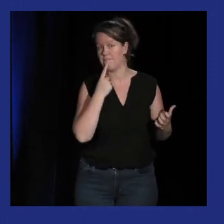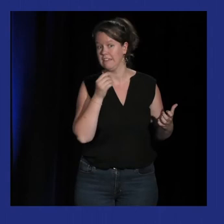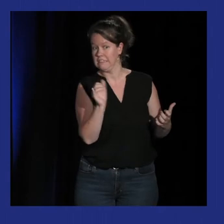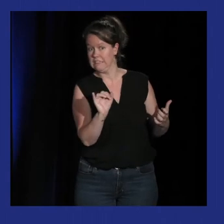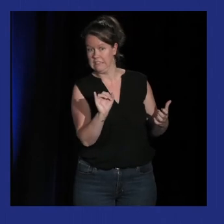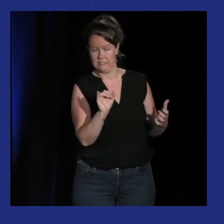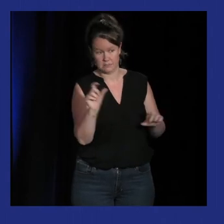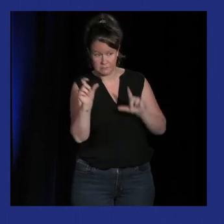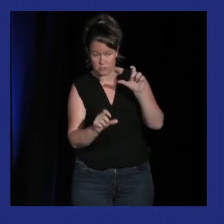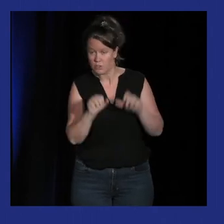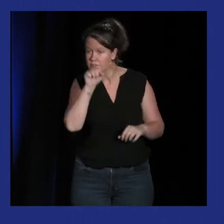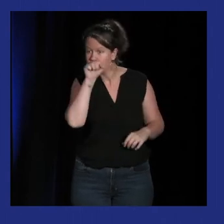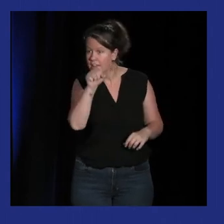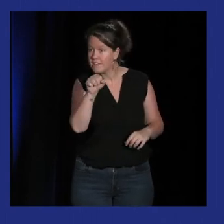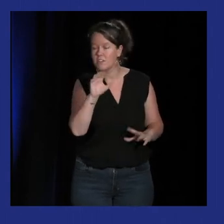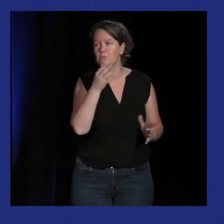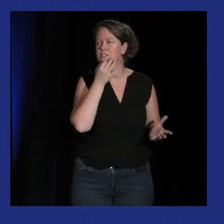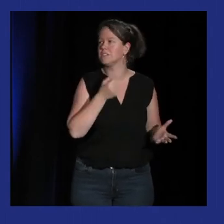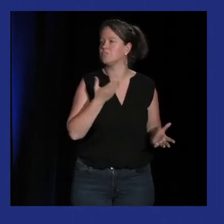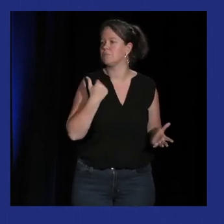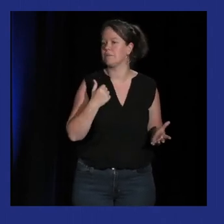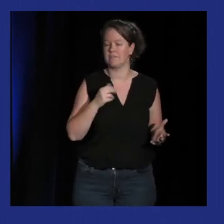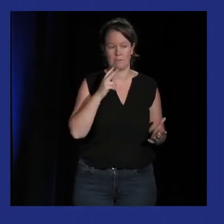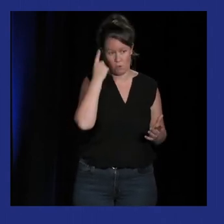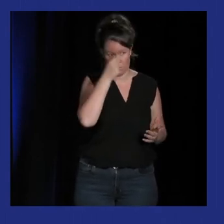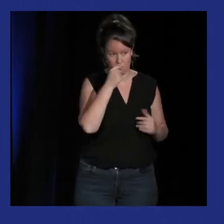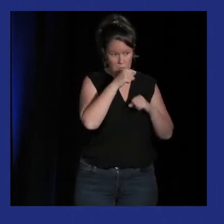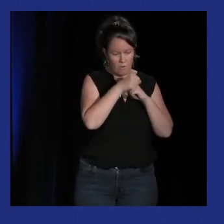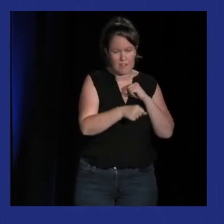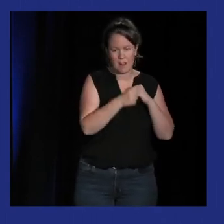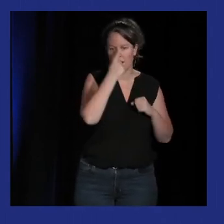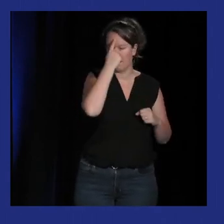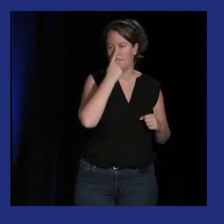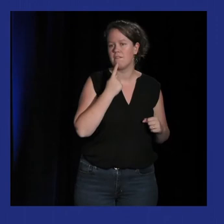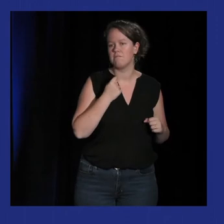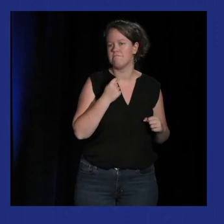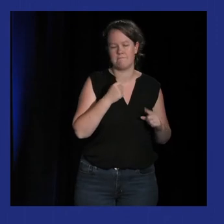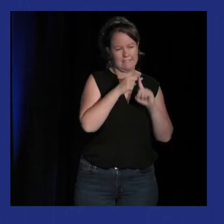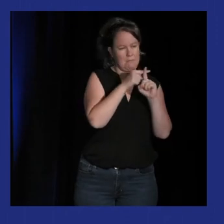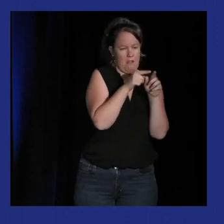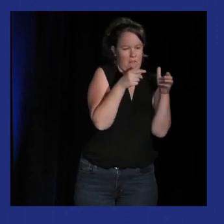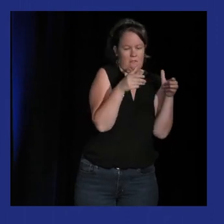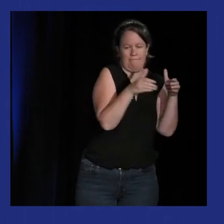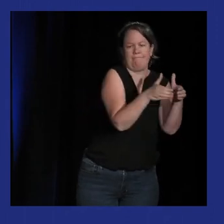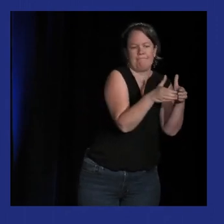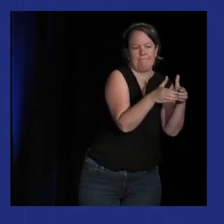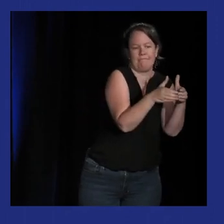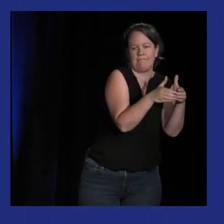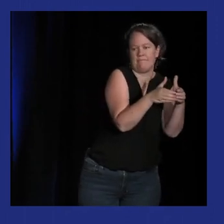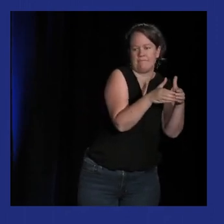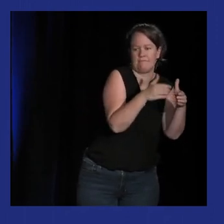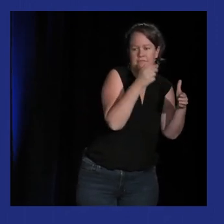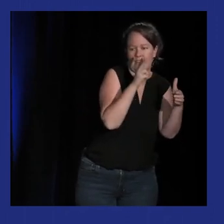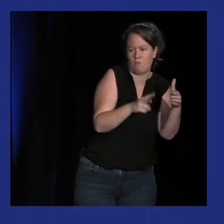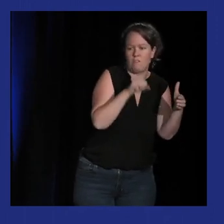les fans je sais pas comment le formuler on va attirer vraiment la une une le sommet de la pyramide